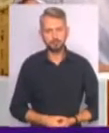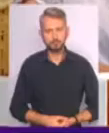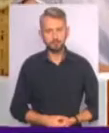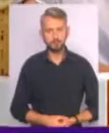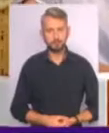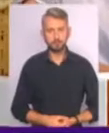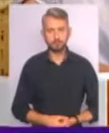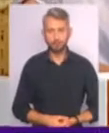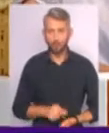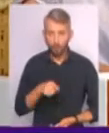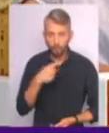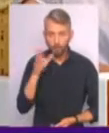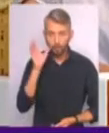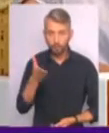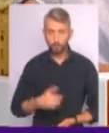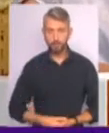Говоріть, ми вас слухаємо.